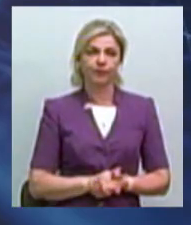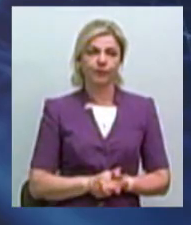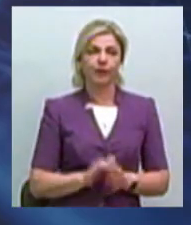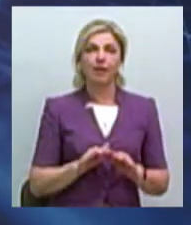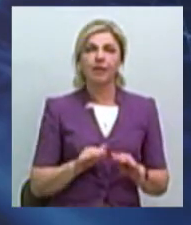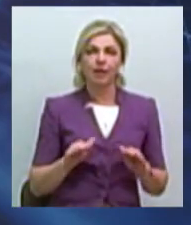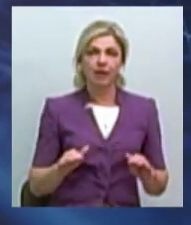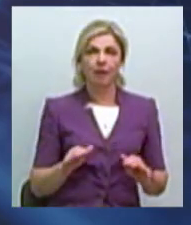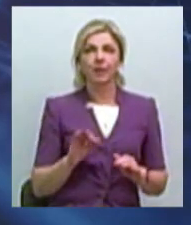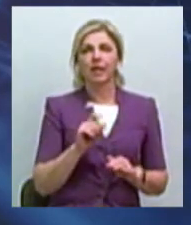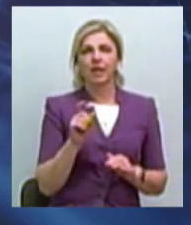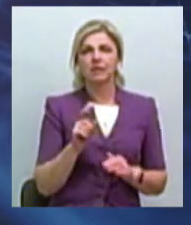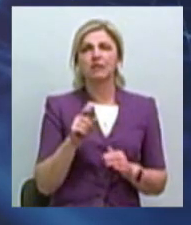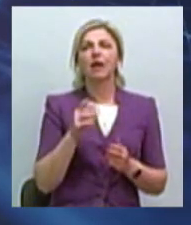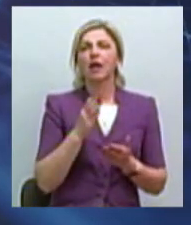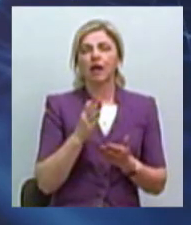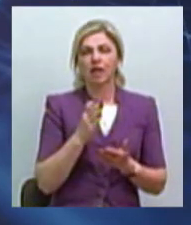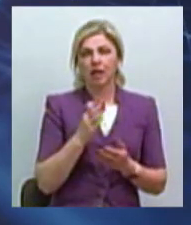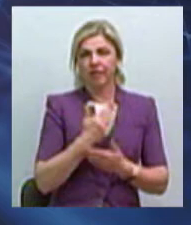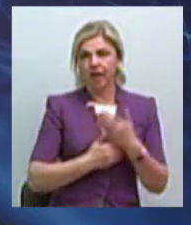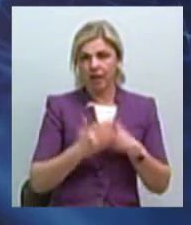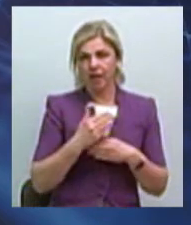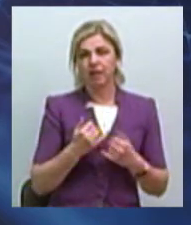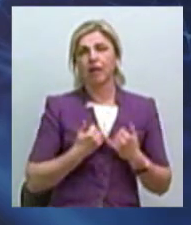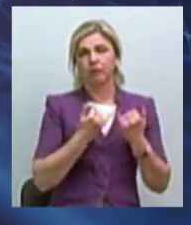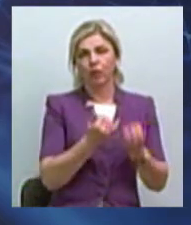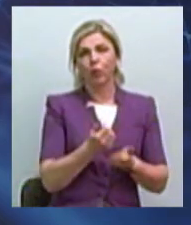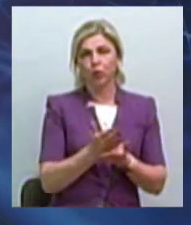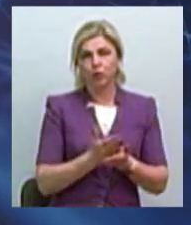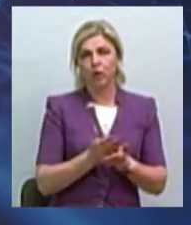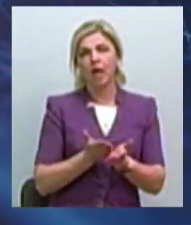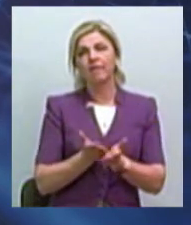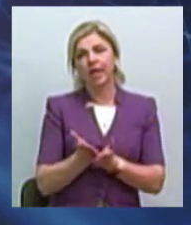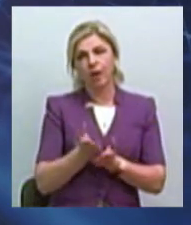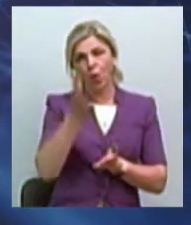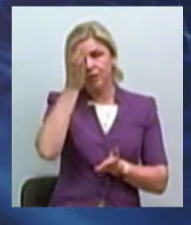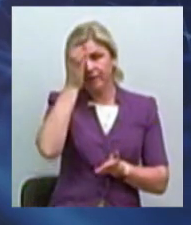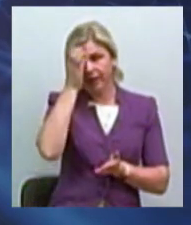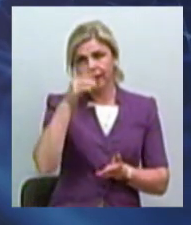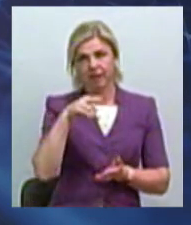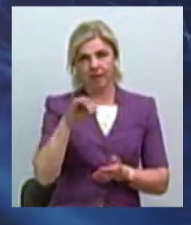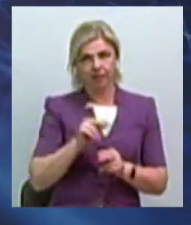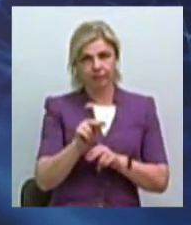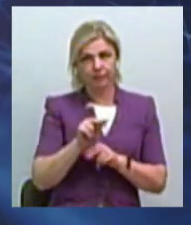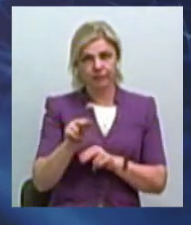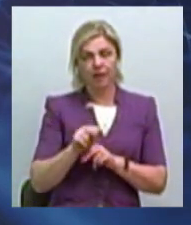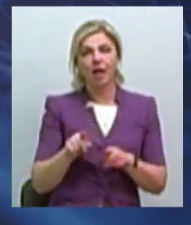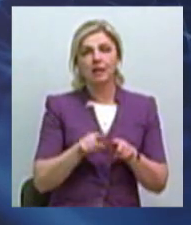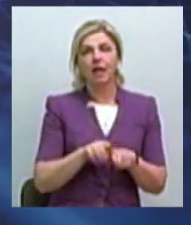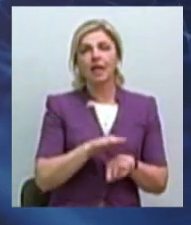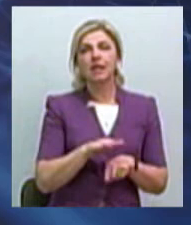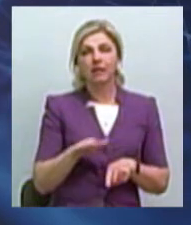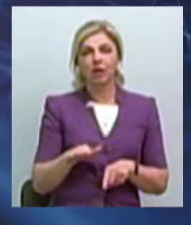дітям із ознаками інвалідності надаються послуги в сфері там, освіти. От. І таких людей в нас, дітей,